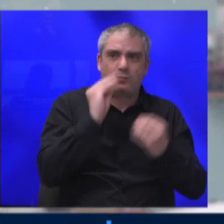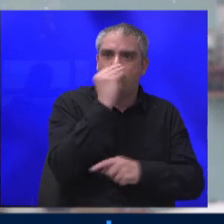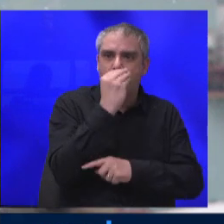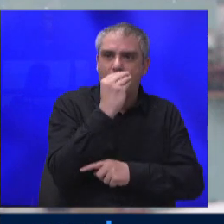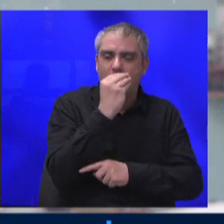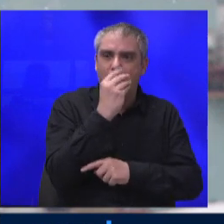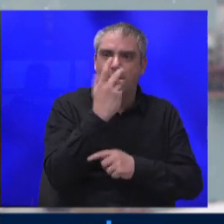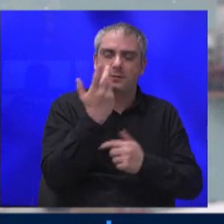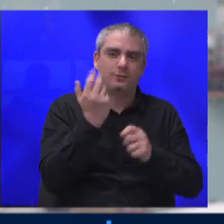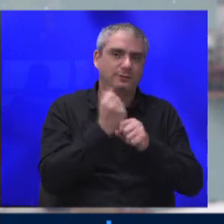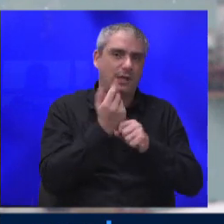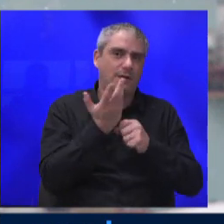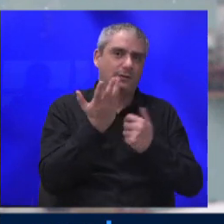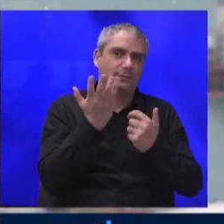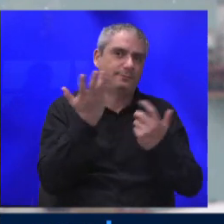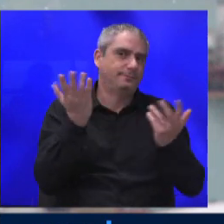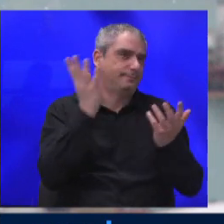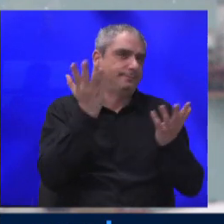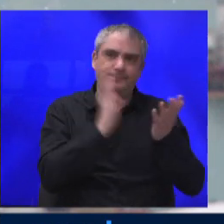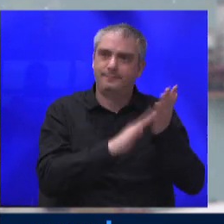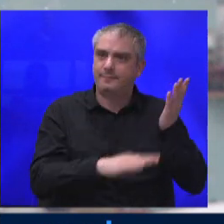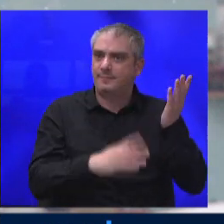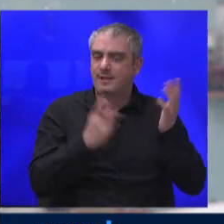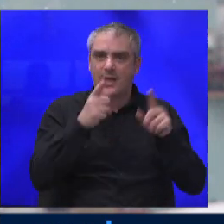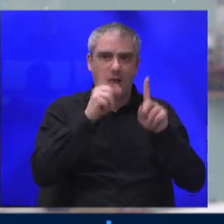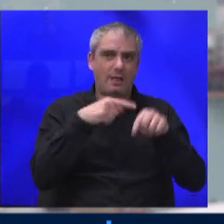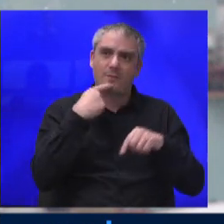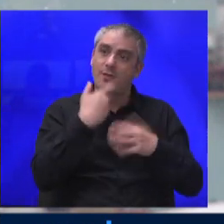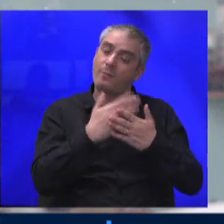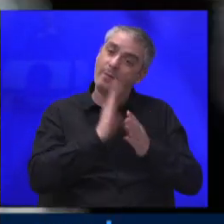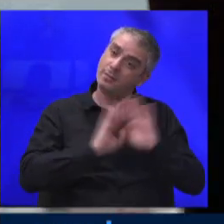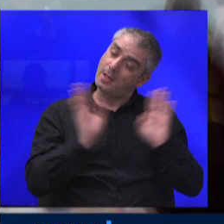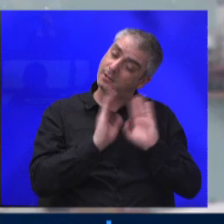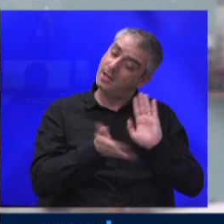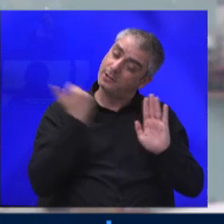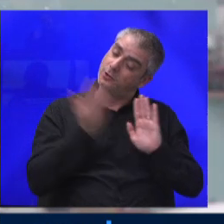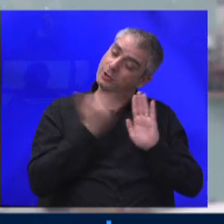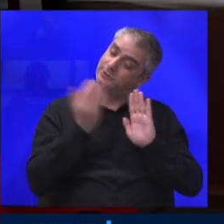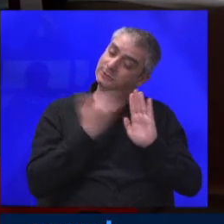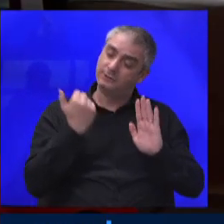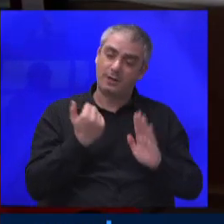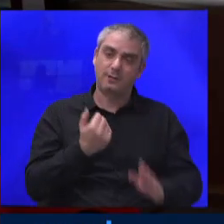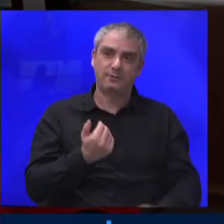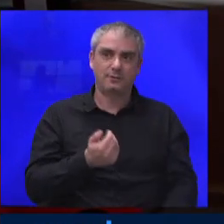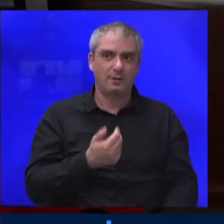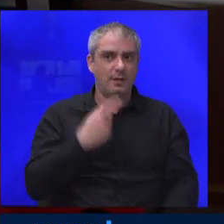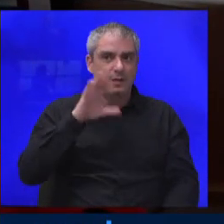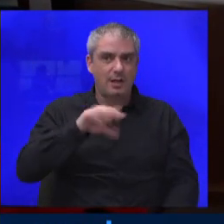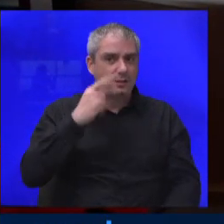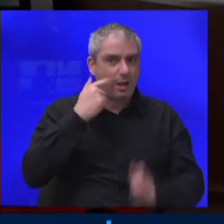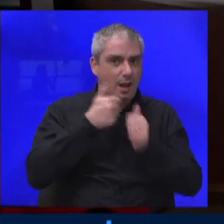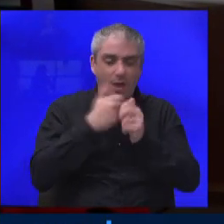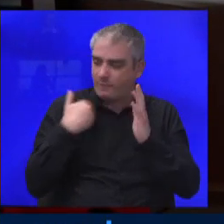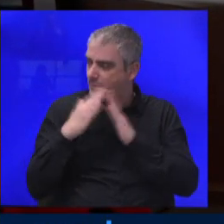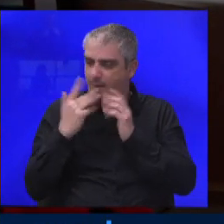בובה ומעבירה לה את היד למטה בין הרגליים, ואז אומרת לבובה, די תוציא את היד שלך לשם. אני התחילה לעקוב אחריי